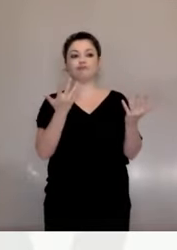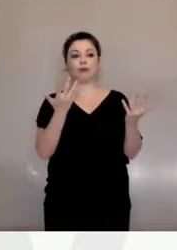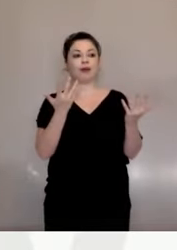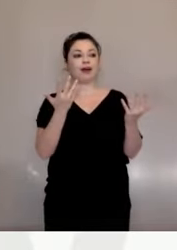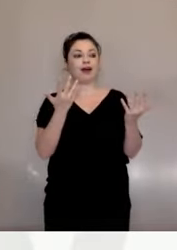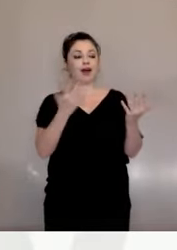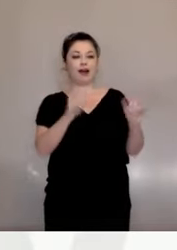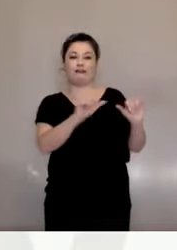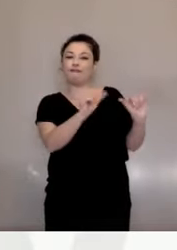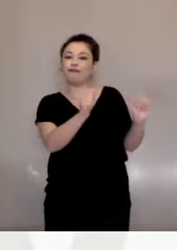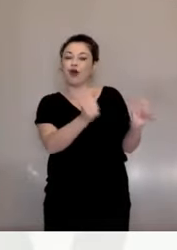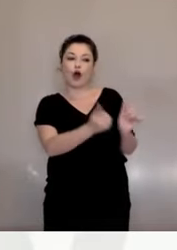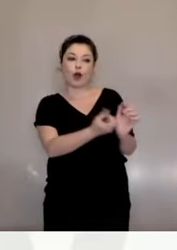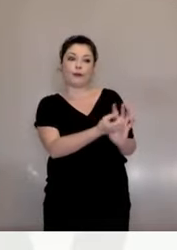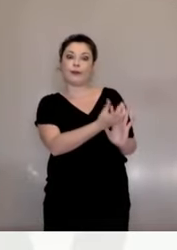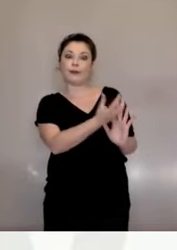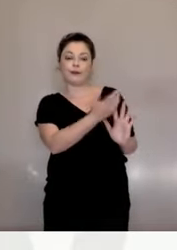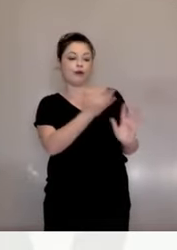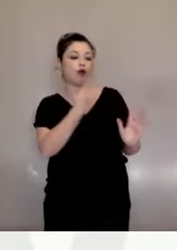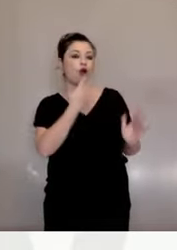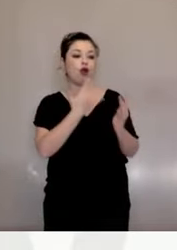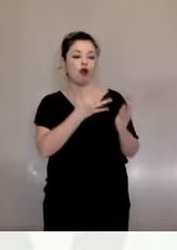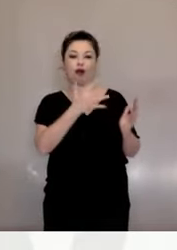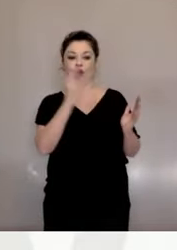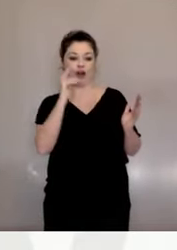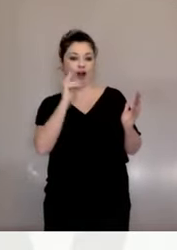di una forma e di un colore